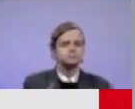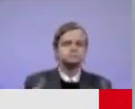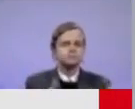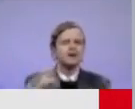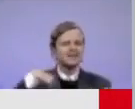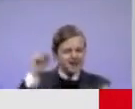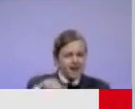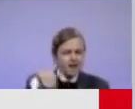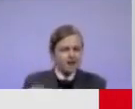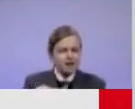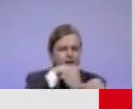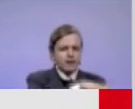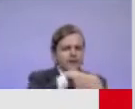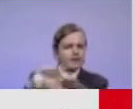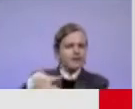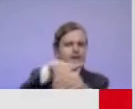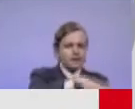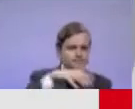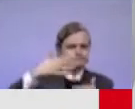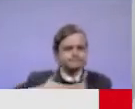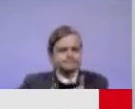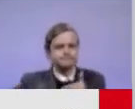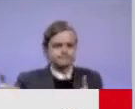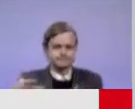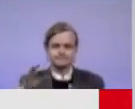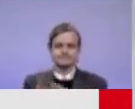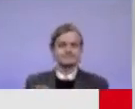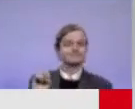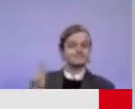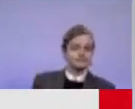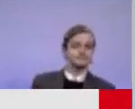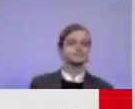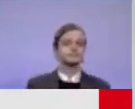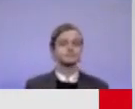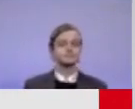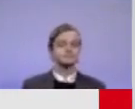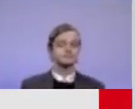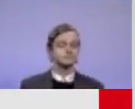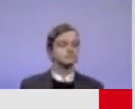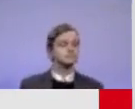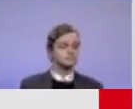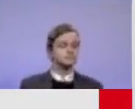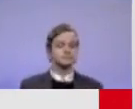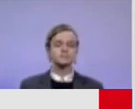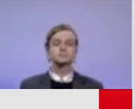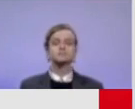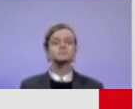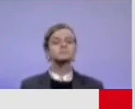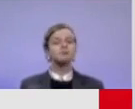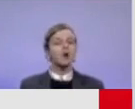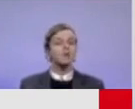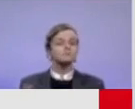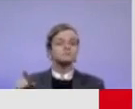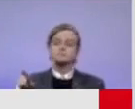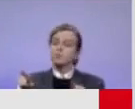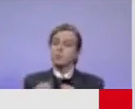nostru. Now I am going very quick. Iar acum voi reveni la engleză. Trebuie